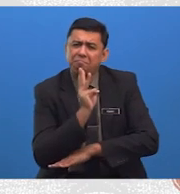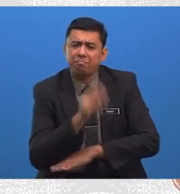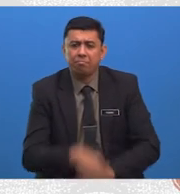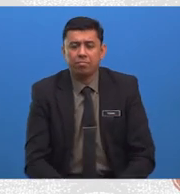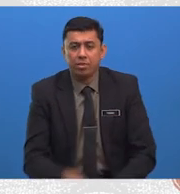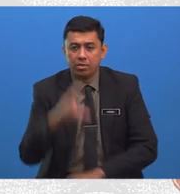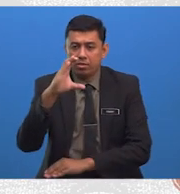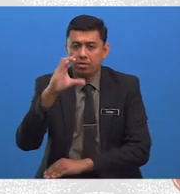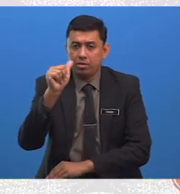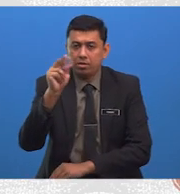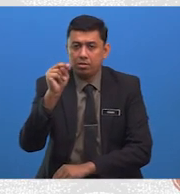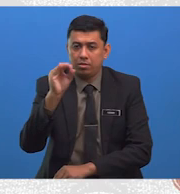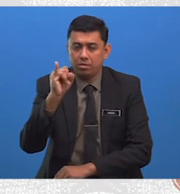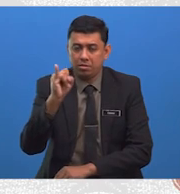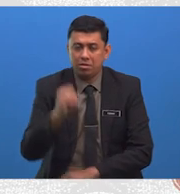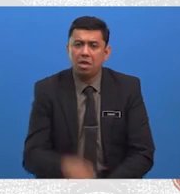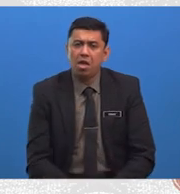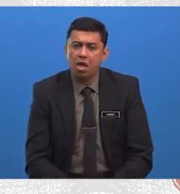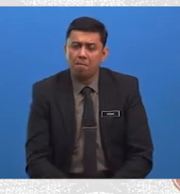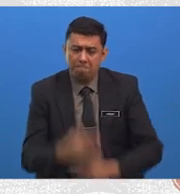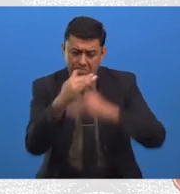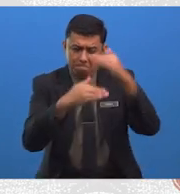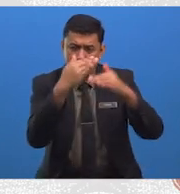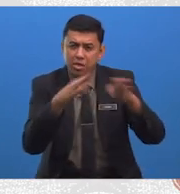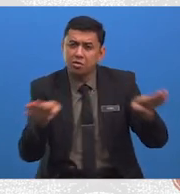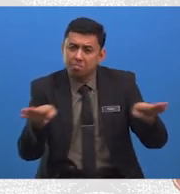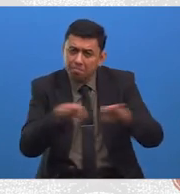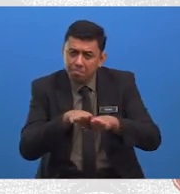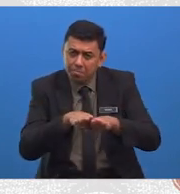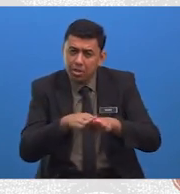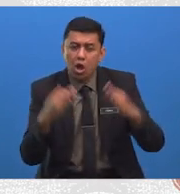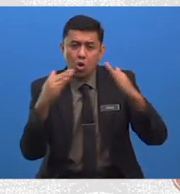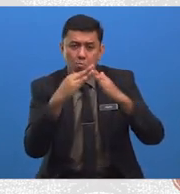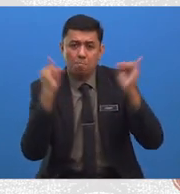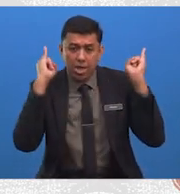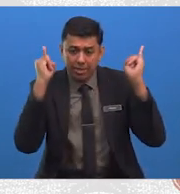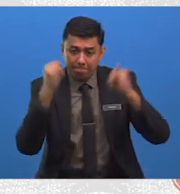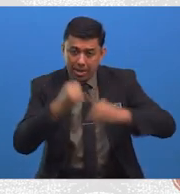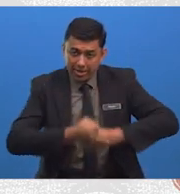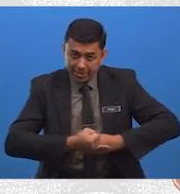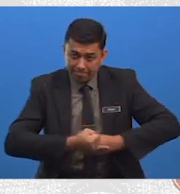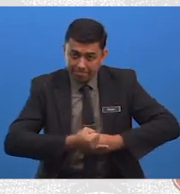Manakala candi pula dibina sebagai rumah ibadat,